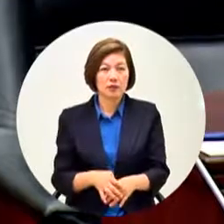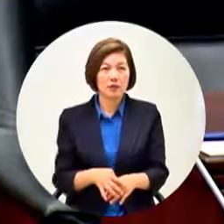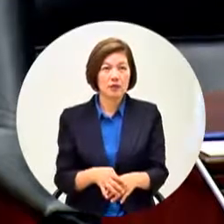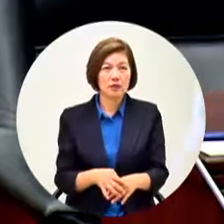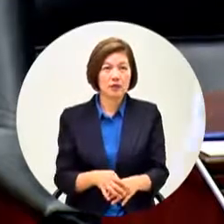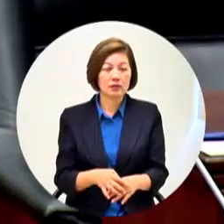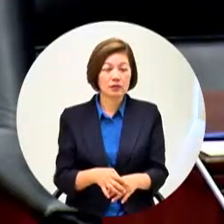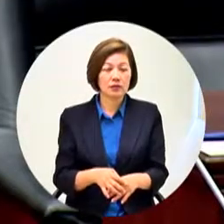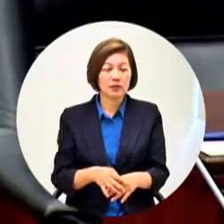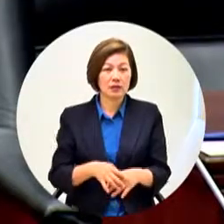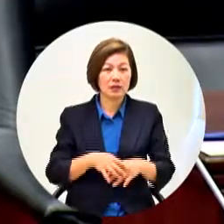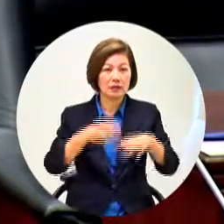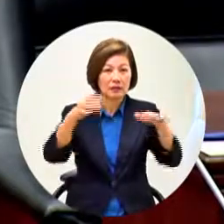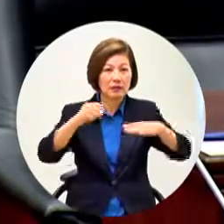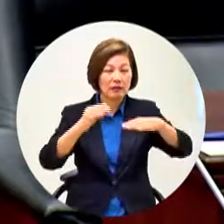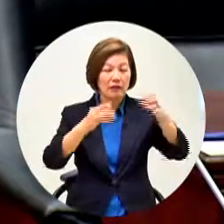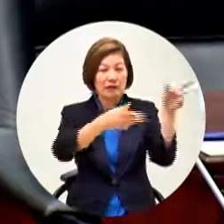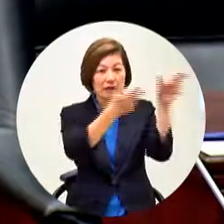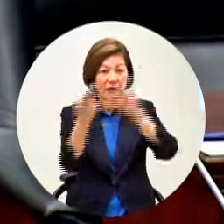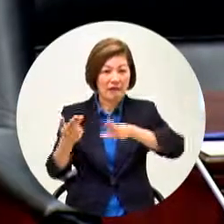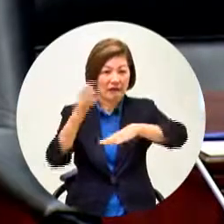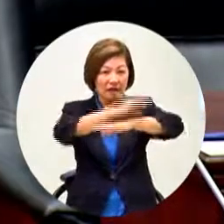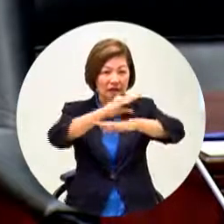单。这